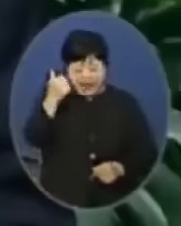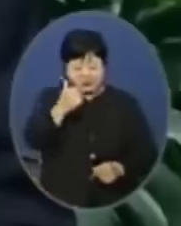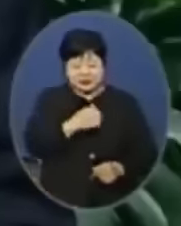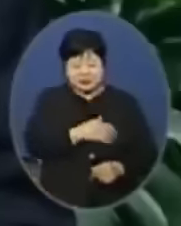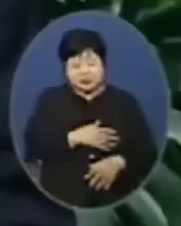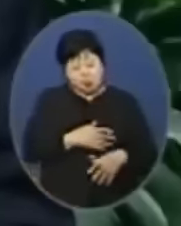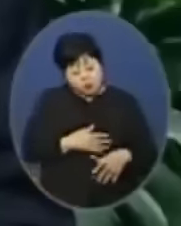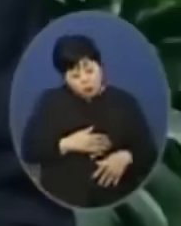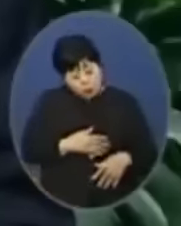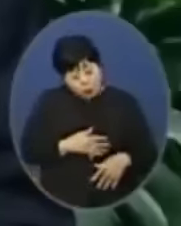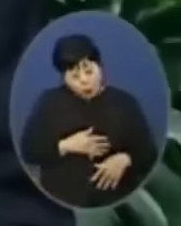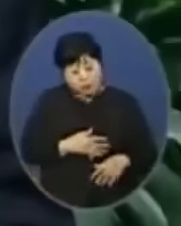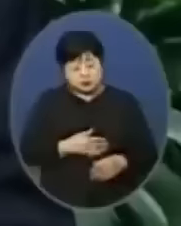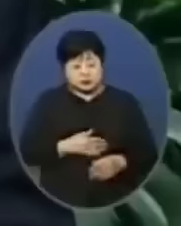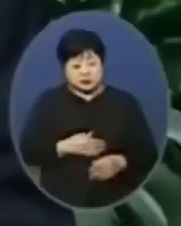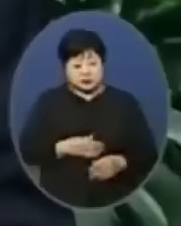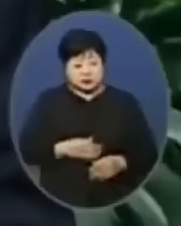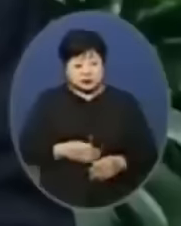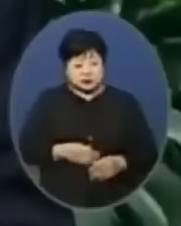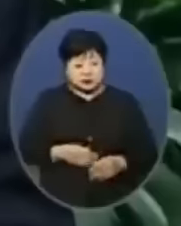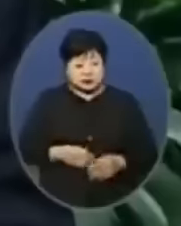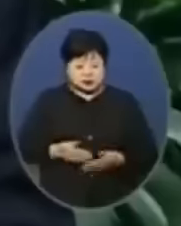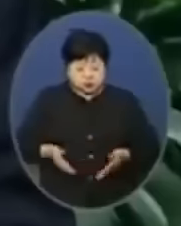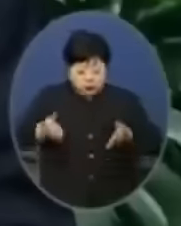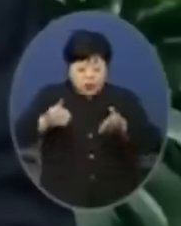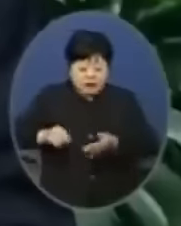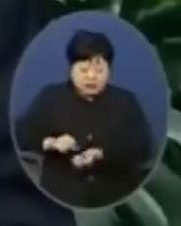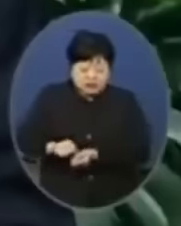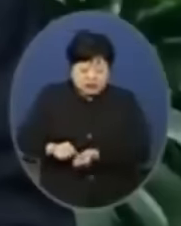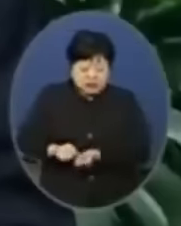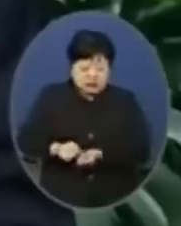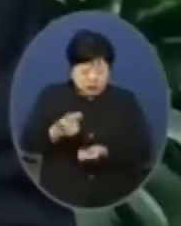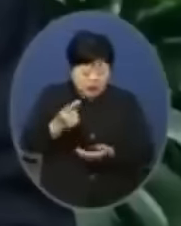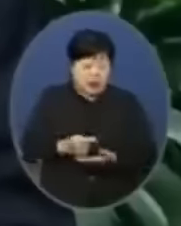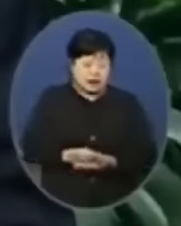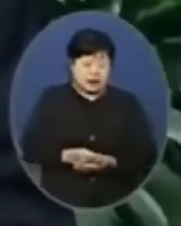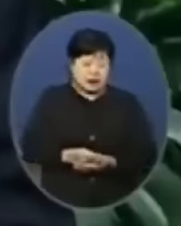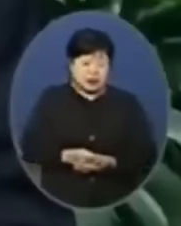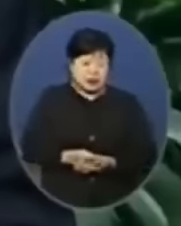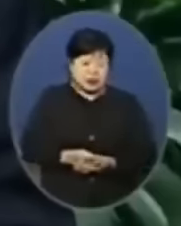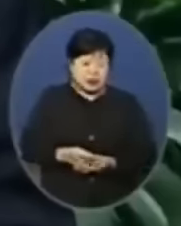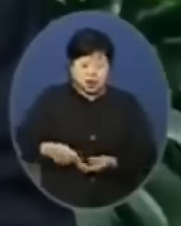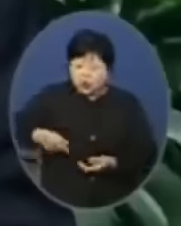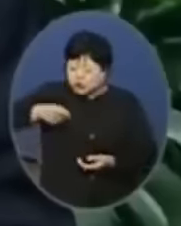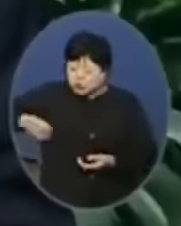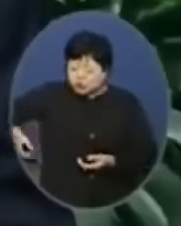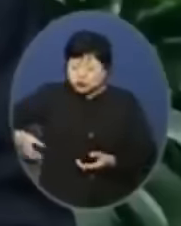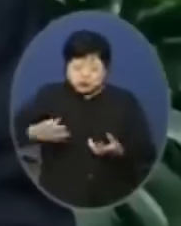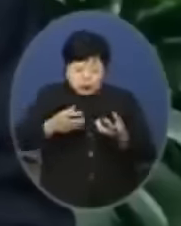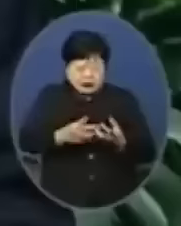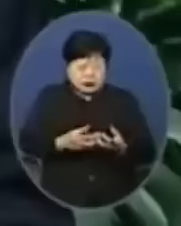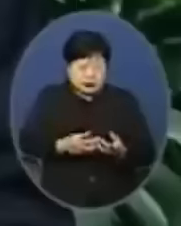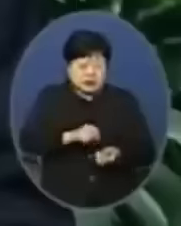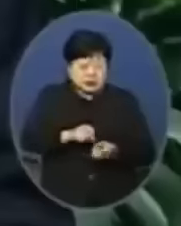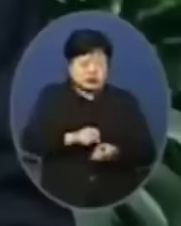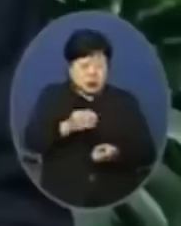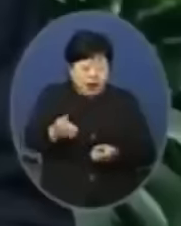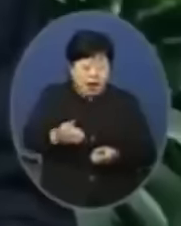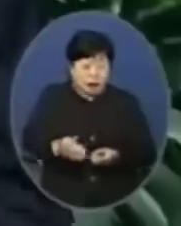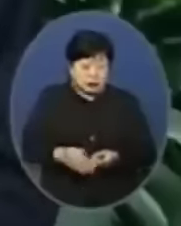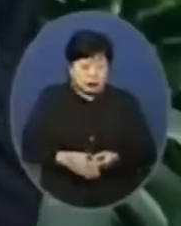때는 요강을 씻어라고 자꾸 말을 해요. 할아버지가 야 오늘은 내 요강에 오줌 꽉 들어찼다 이거